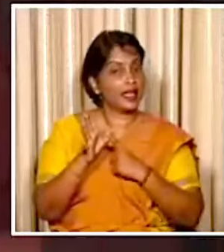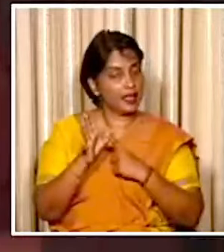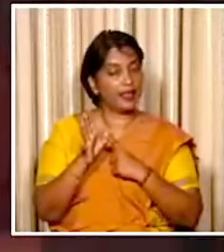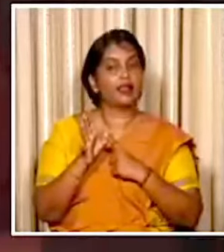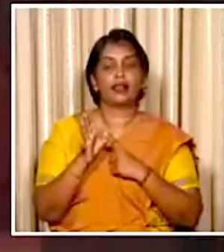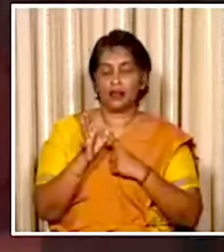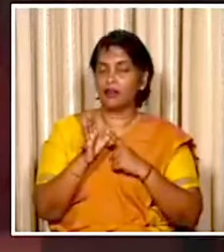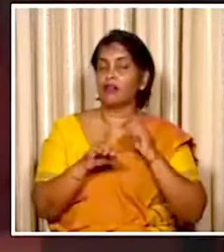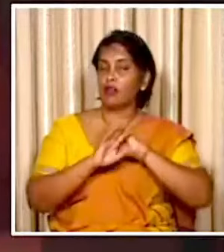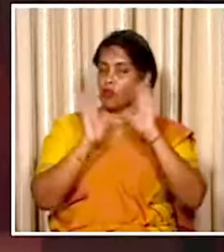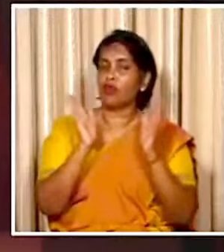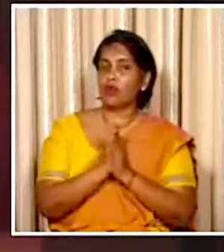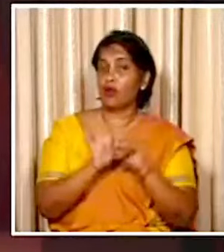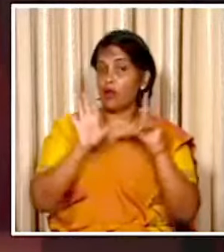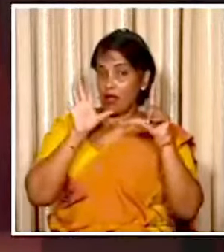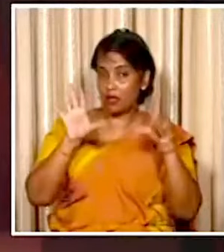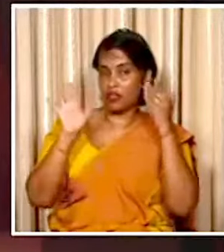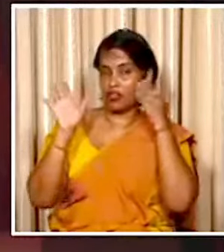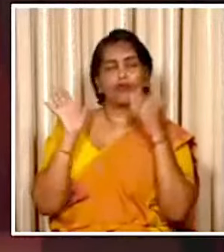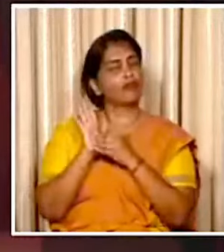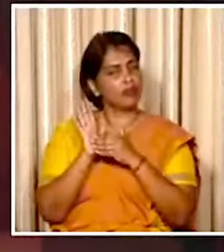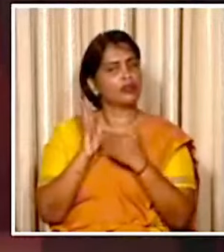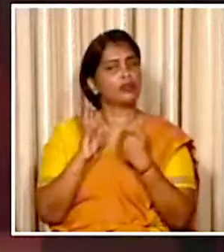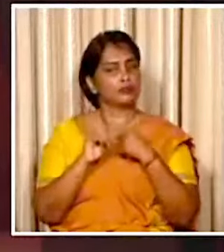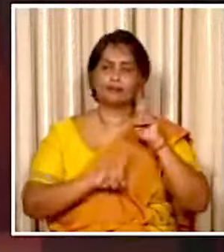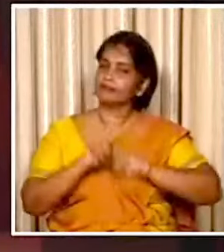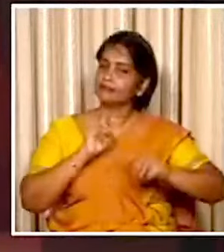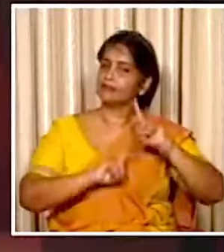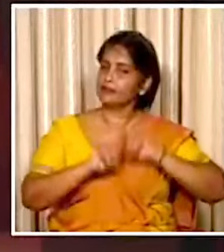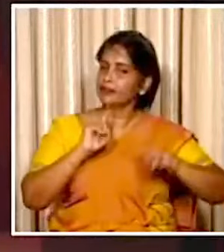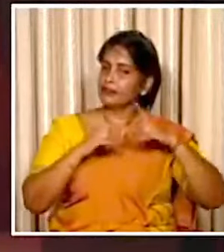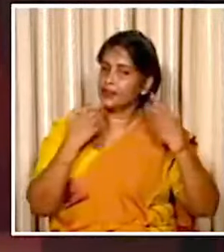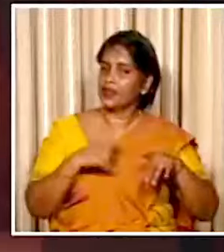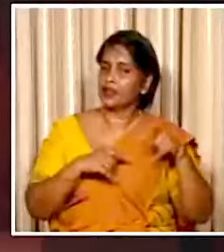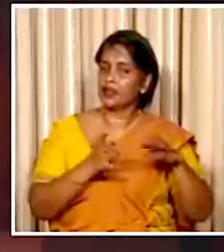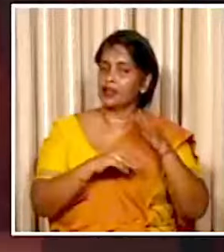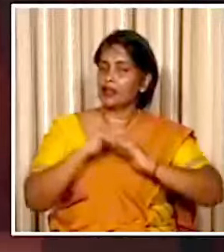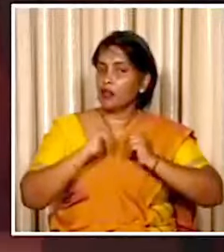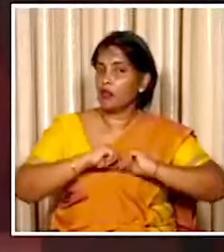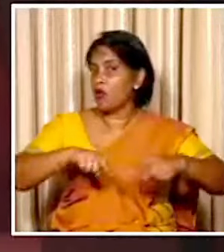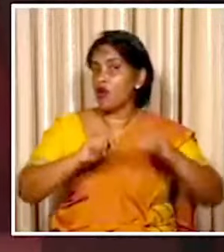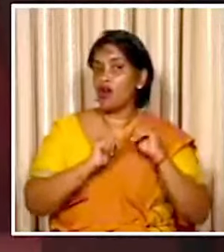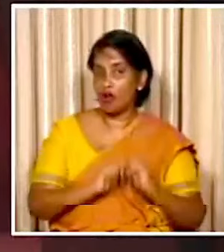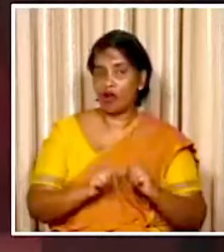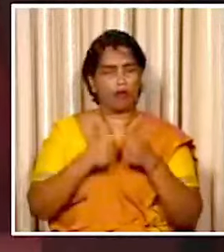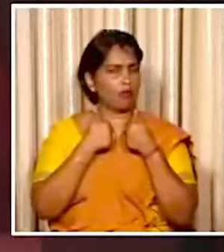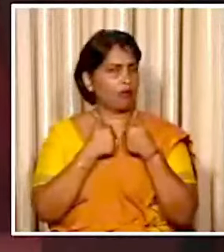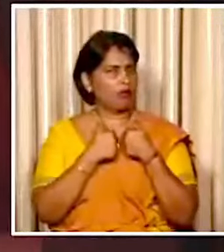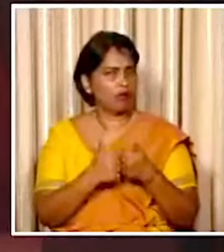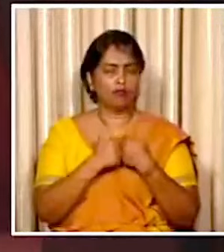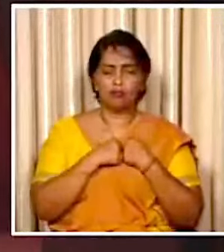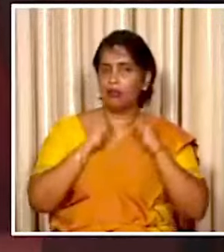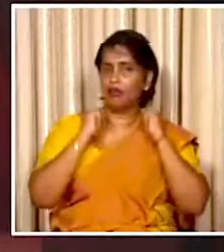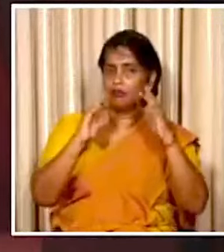පරිපාලන මේ කොටස් හත පිළිබඳව අපි සාකච්ඡා කරලා ඒ ගත යුතු පියවර පිළිබඳව බොහොම සාධනීය තැන්වලට